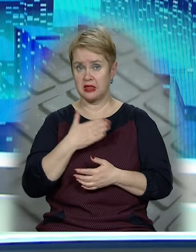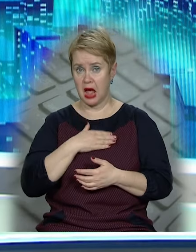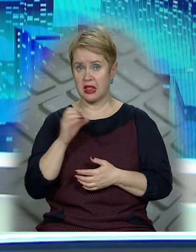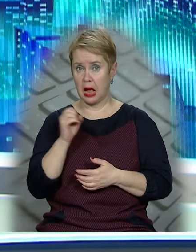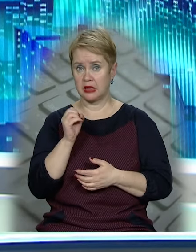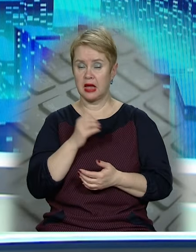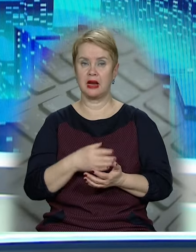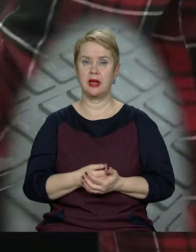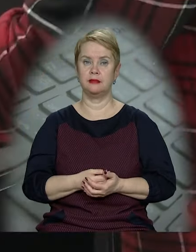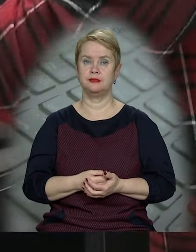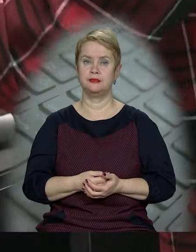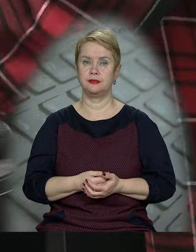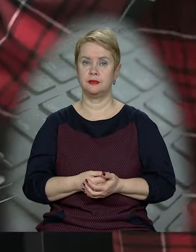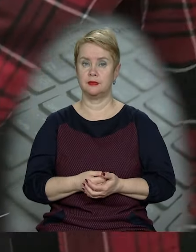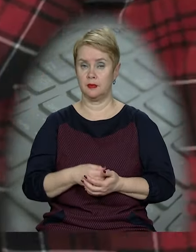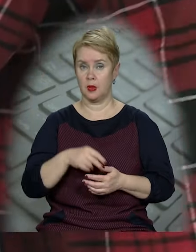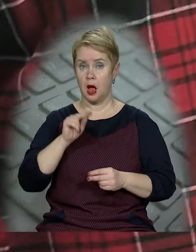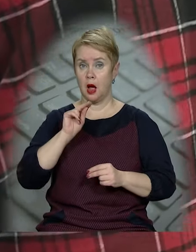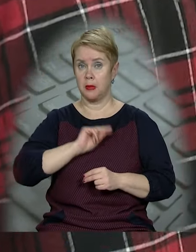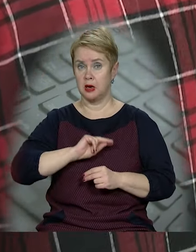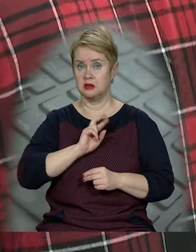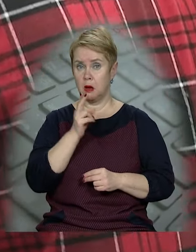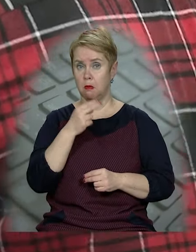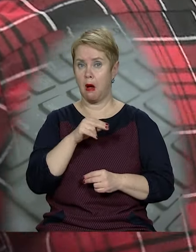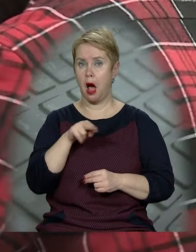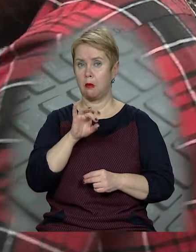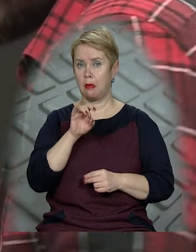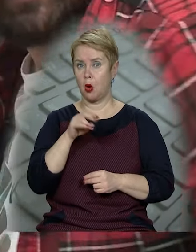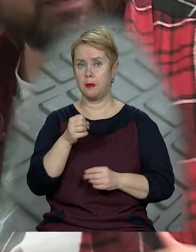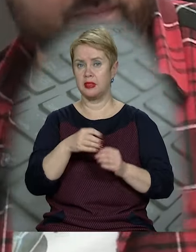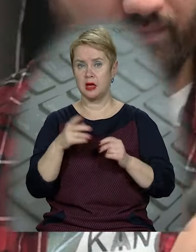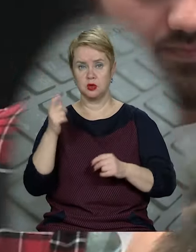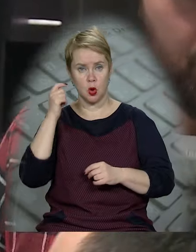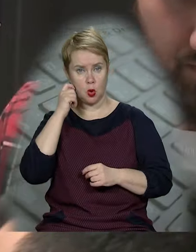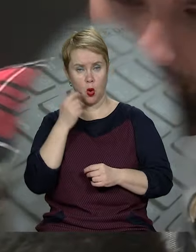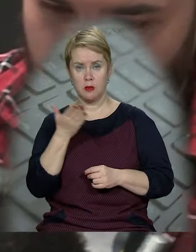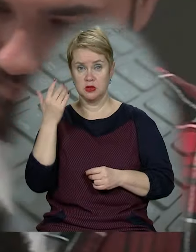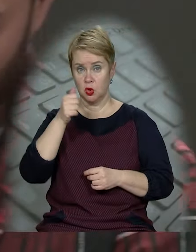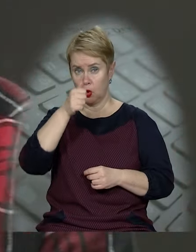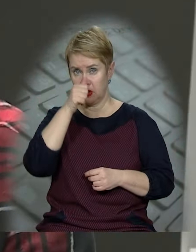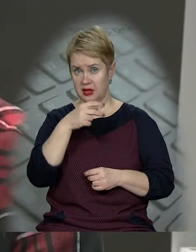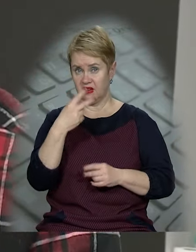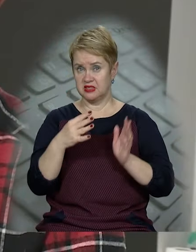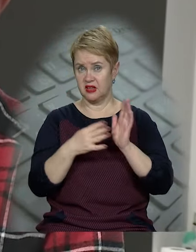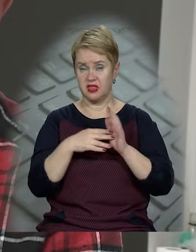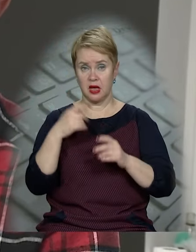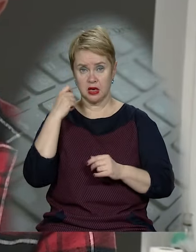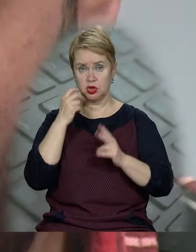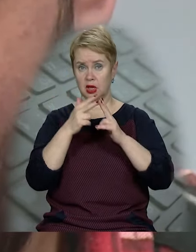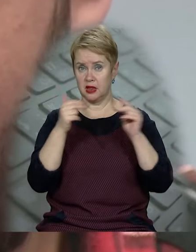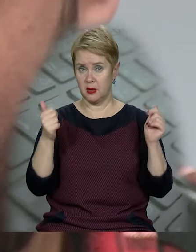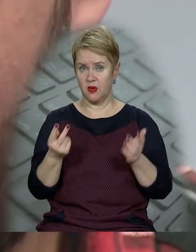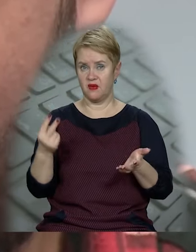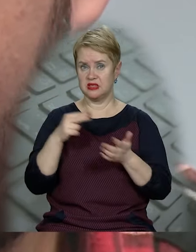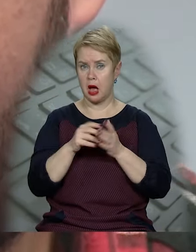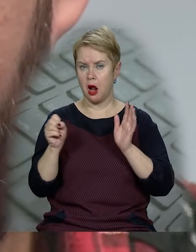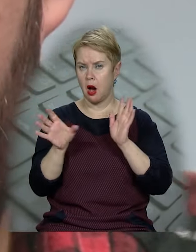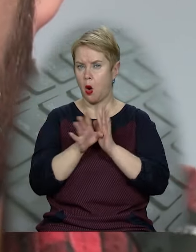Катерина Смісова. Азамат працює барбером вже 15 років. Минулого місяця 29-річний дніпрянин встановив